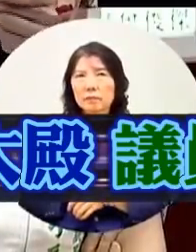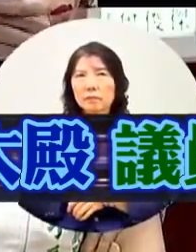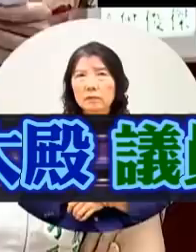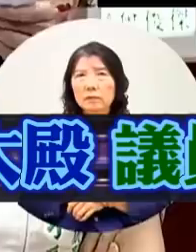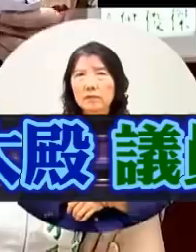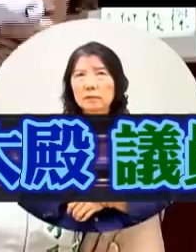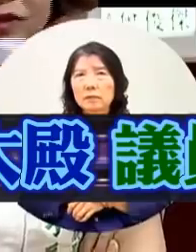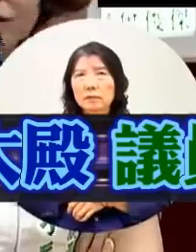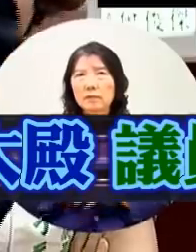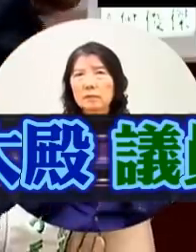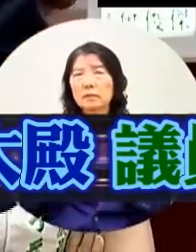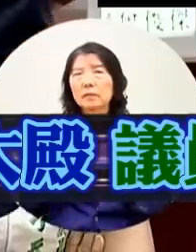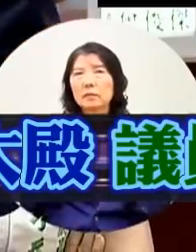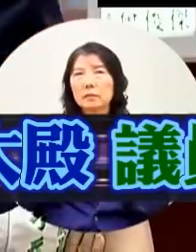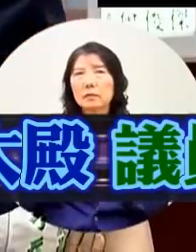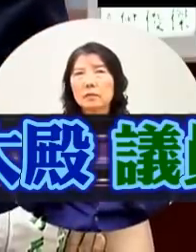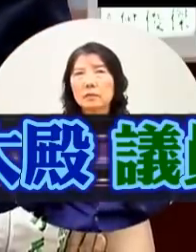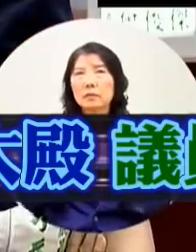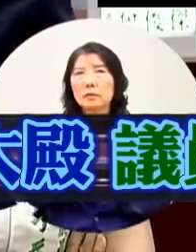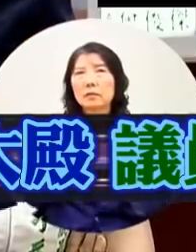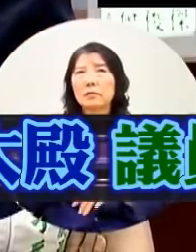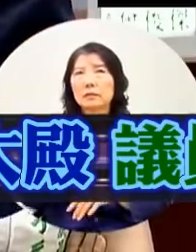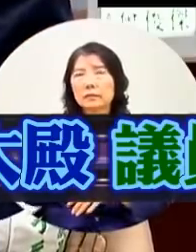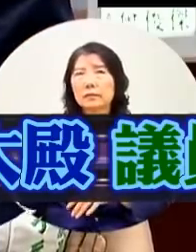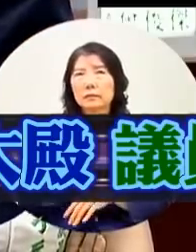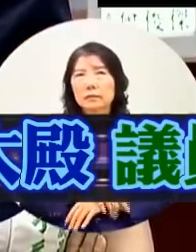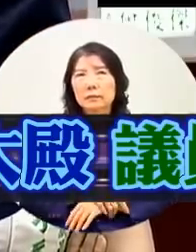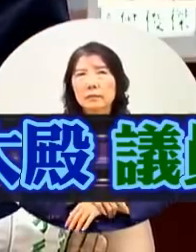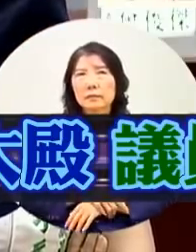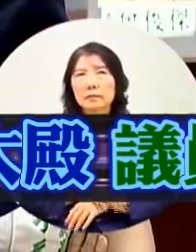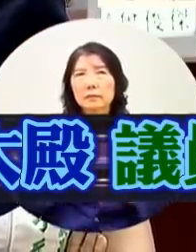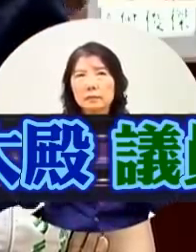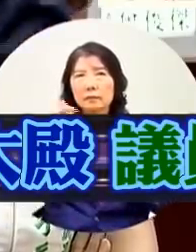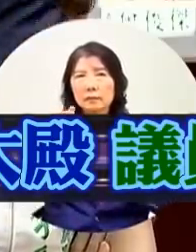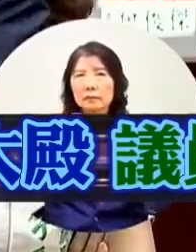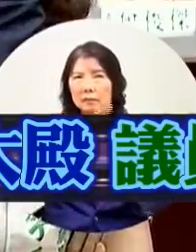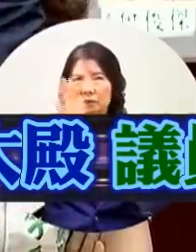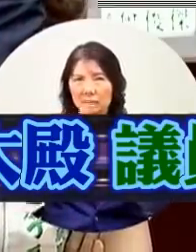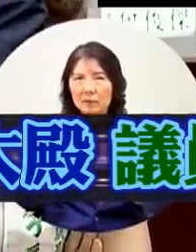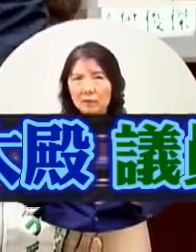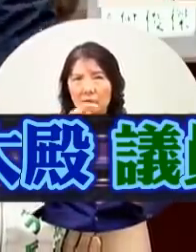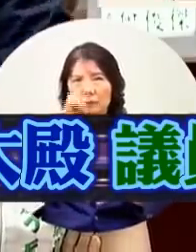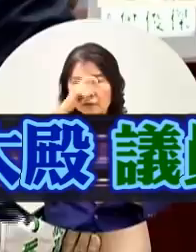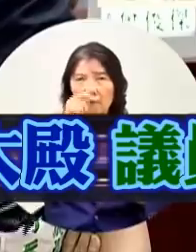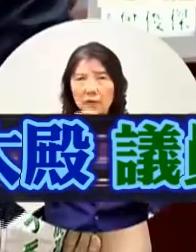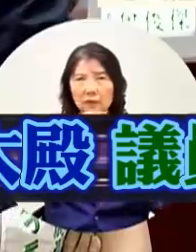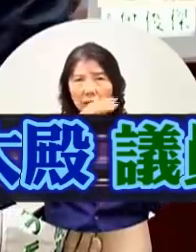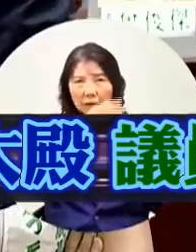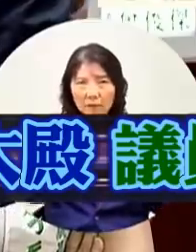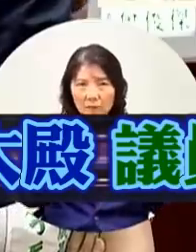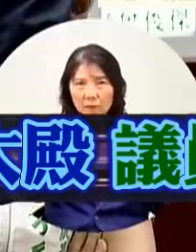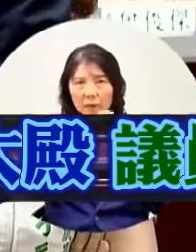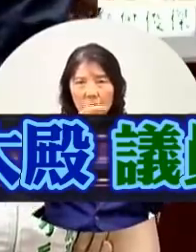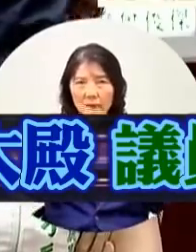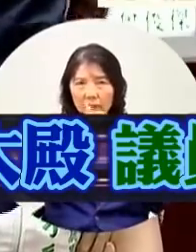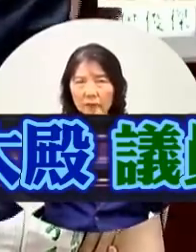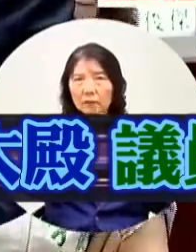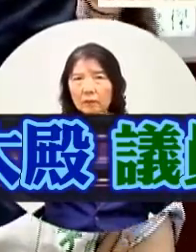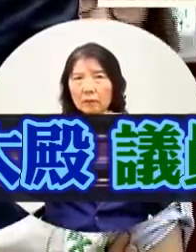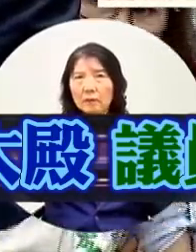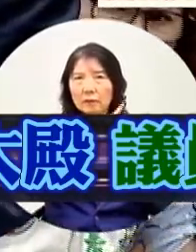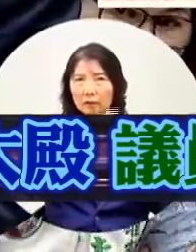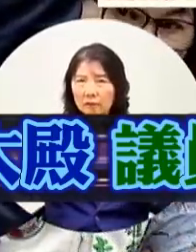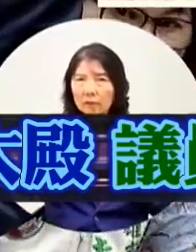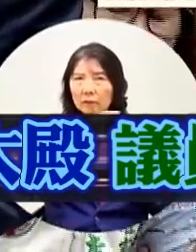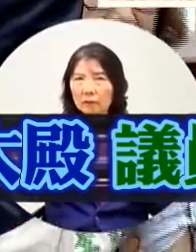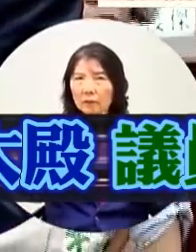好，这个没关系，我刚刚讲过了。好，下一题。市长，你的态度。我希望你和缓一点，我们今天都没有要刁难你的意思，好不好？来，再